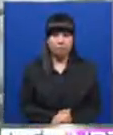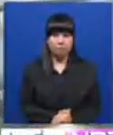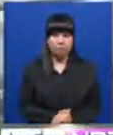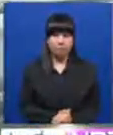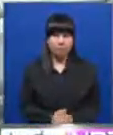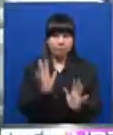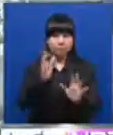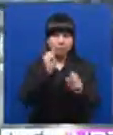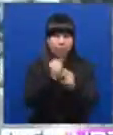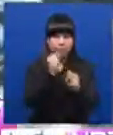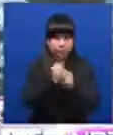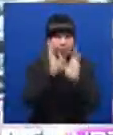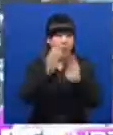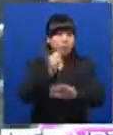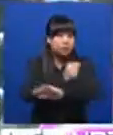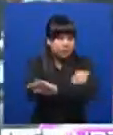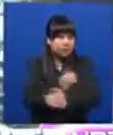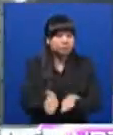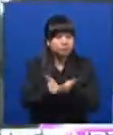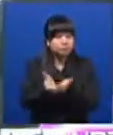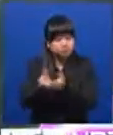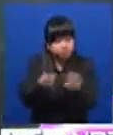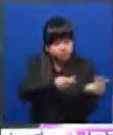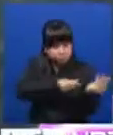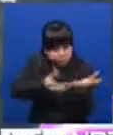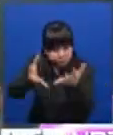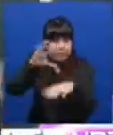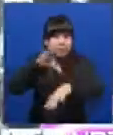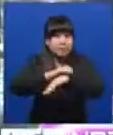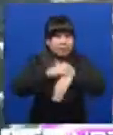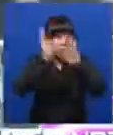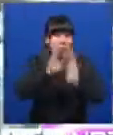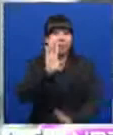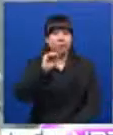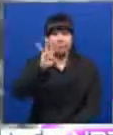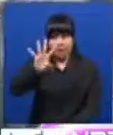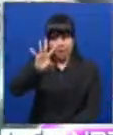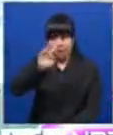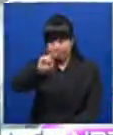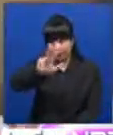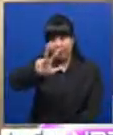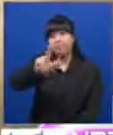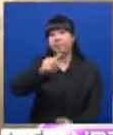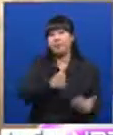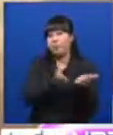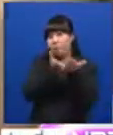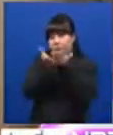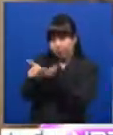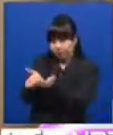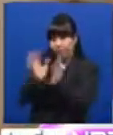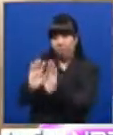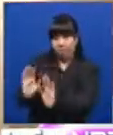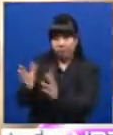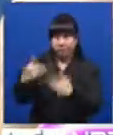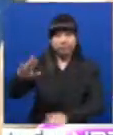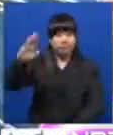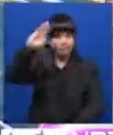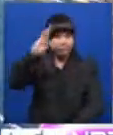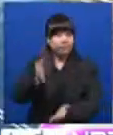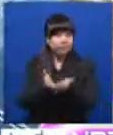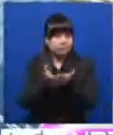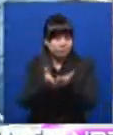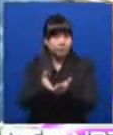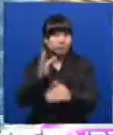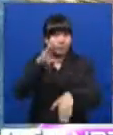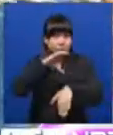เจ้าหน้าที่ทยอยนำแรงงานประมงที่จับได้43คนไปไว้รวมกันที่เรือตอน111พร้อมให้ทหารนาวิกโยธินคว